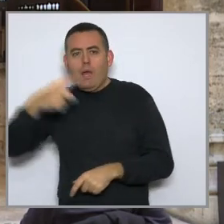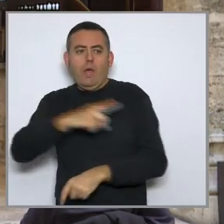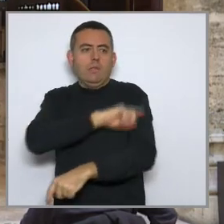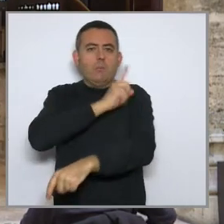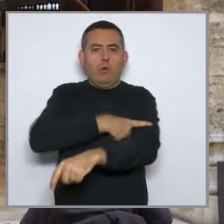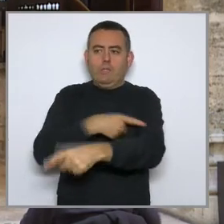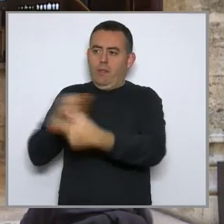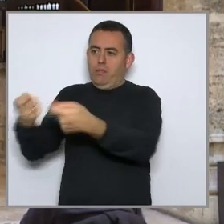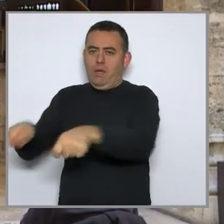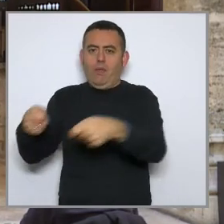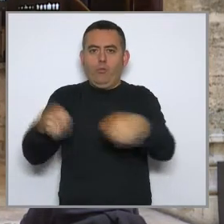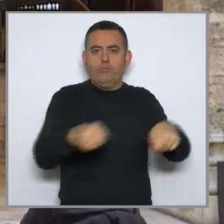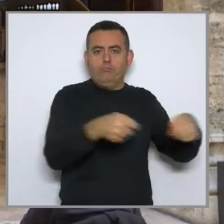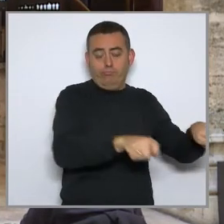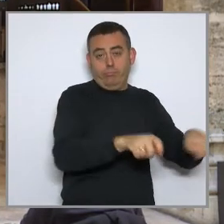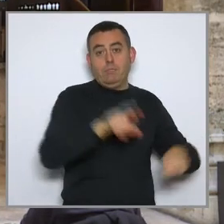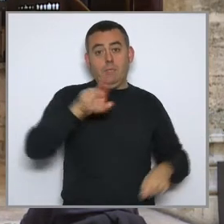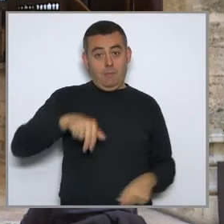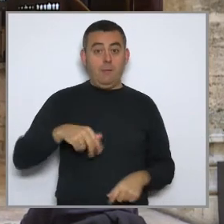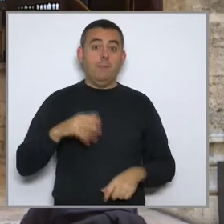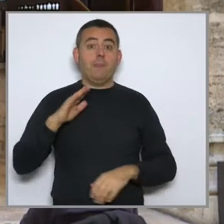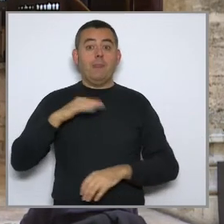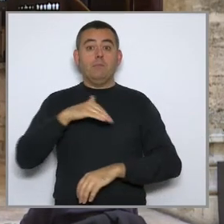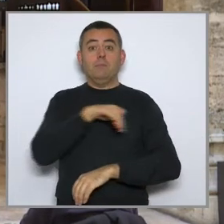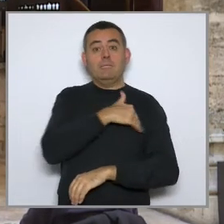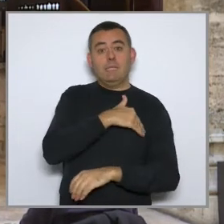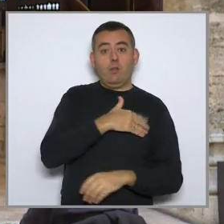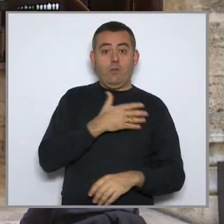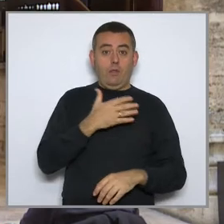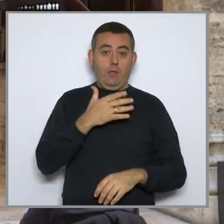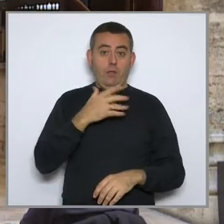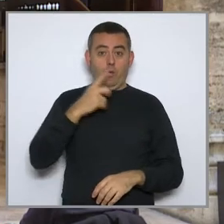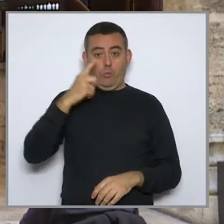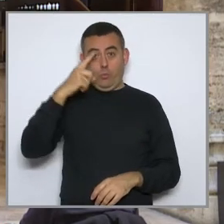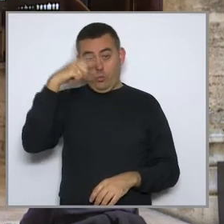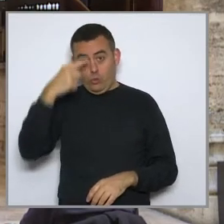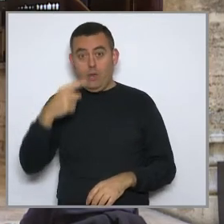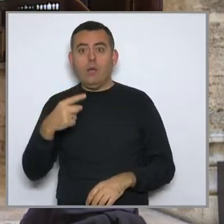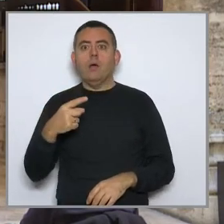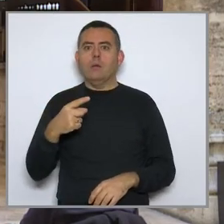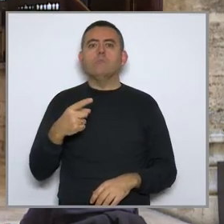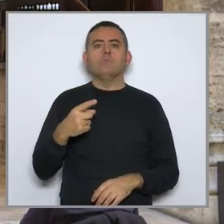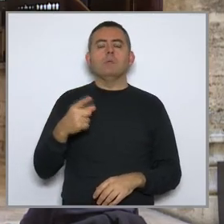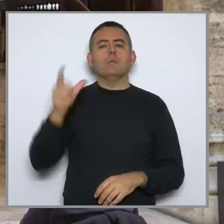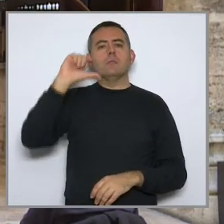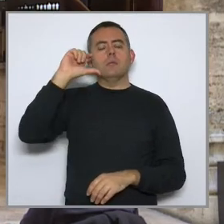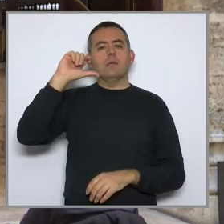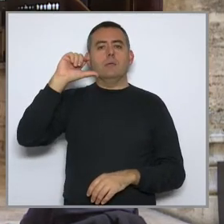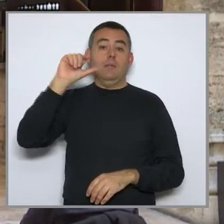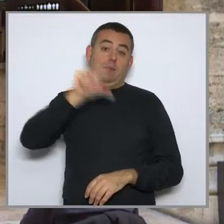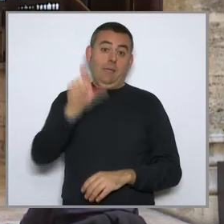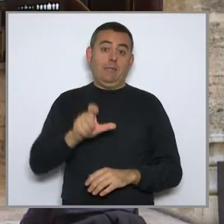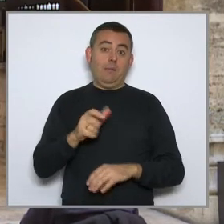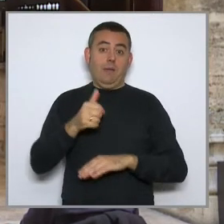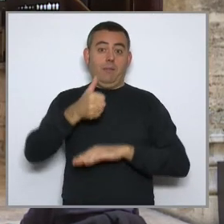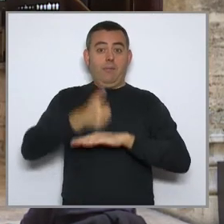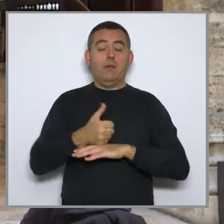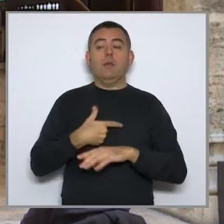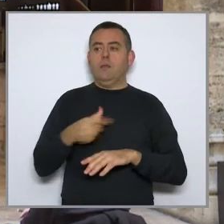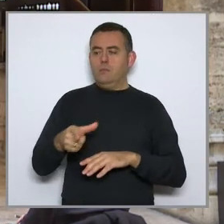Valencià de Cultura, que depèn de la Generalitat Valenciana, va mantenir la seva agenda d'activitats. Volia preguntar-li si considerava que això